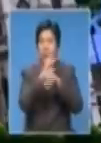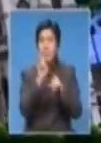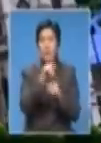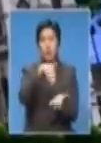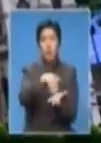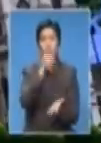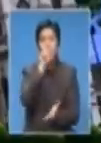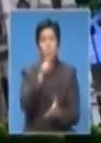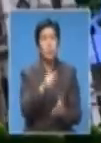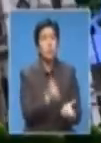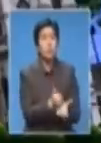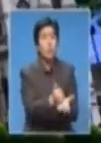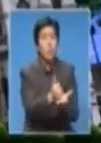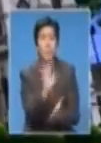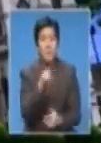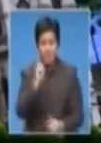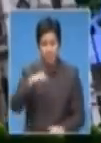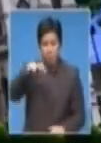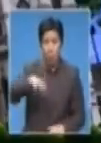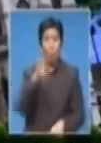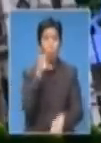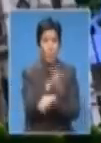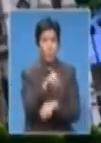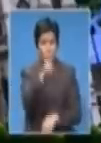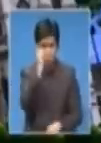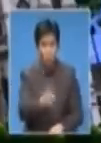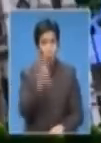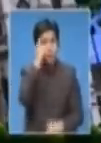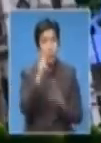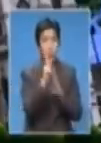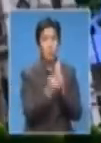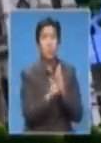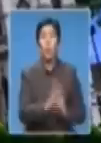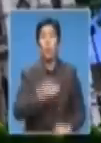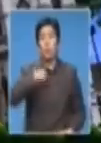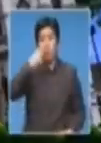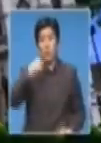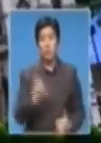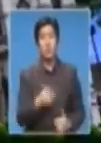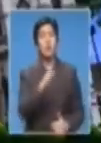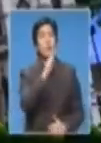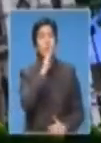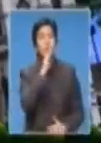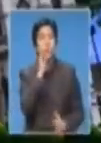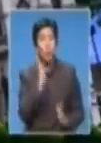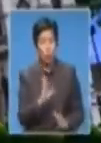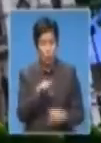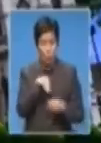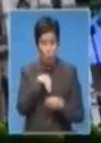ไม่ใช่ศูนย์อพยพพักพิงแล้วมันเป็นพื้นที่ควบคุมนะครับขอเข้าใจด้วยกฎหมายไทยเป็นอย่างนั้นคราวนี้การที่ถ้าสมมติว่